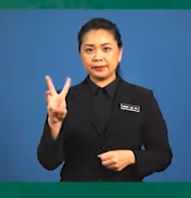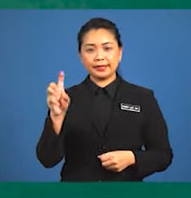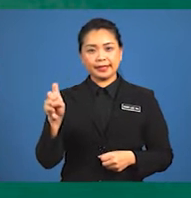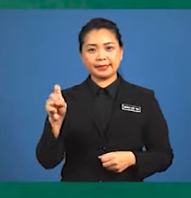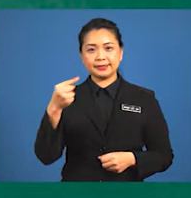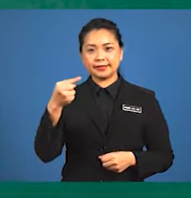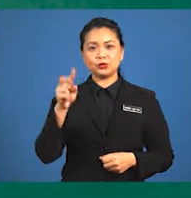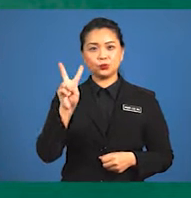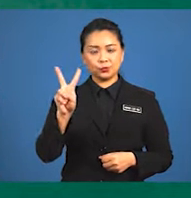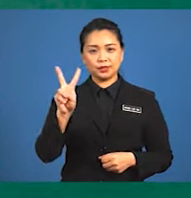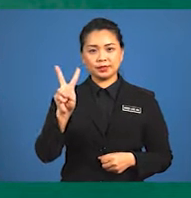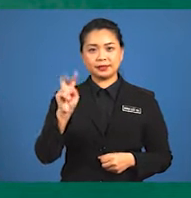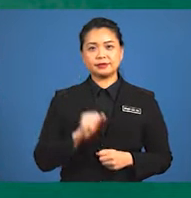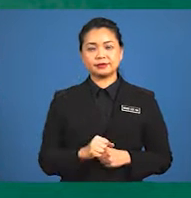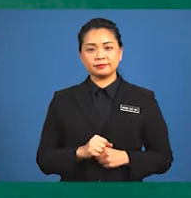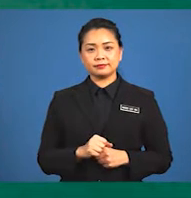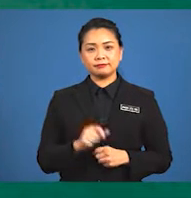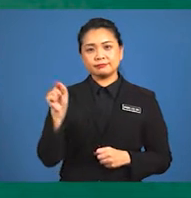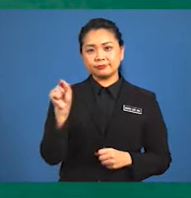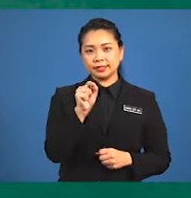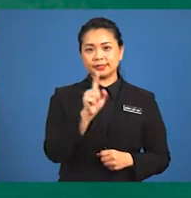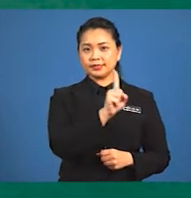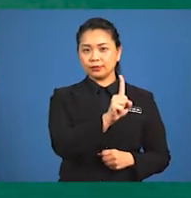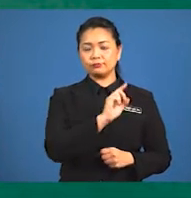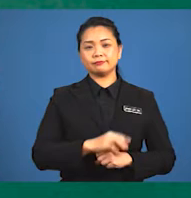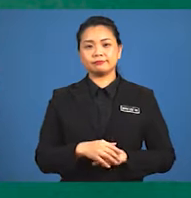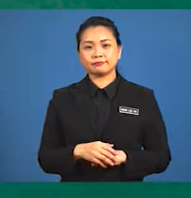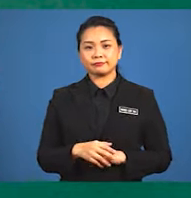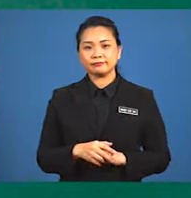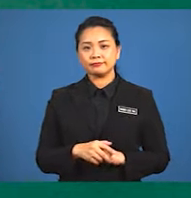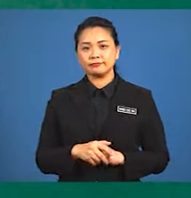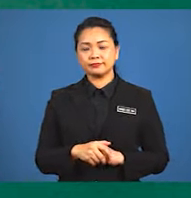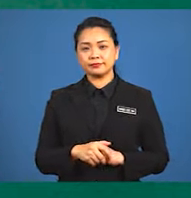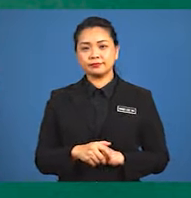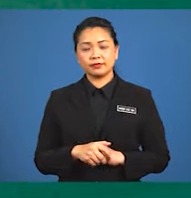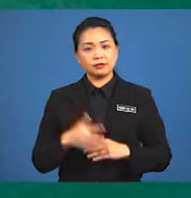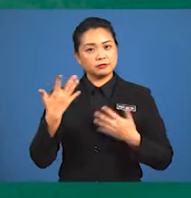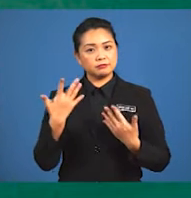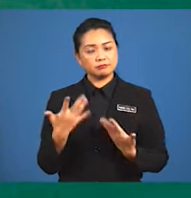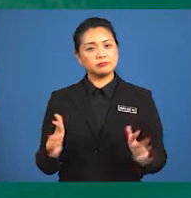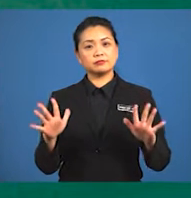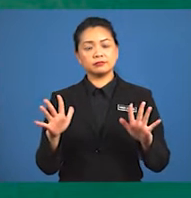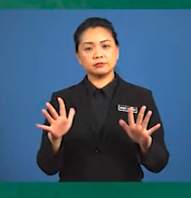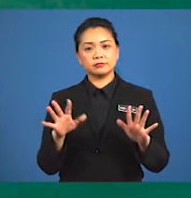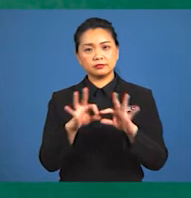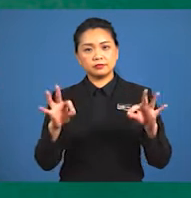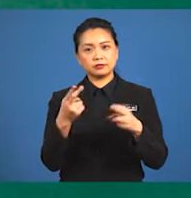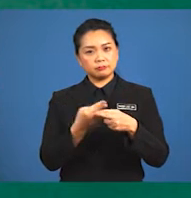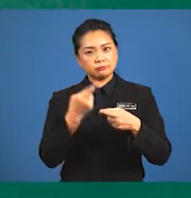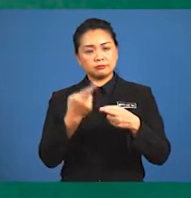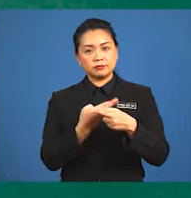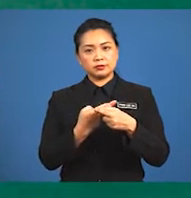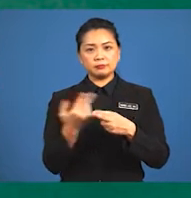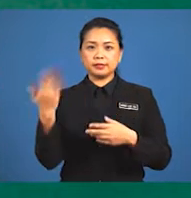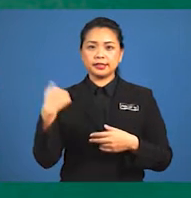16 x kuasa negatif 2 tolak 1. Setelah ungkapan